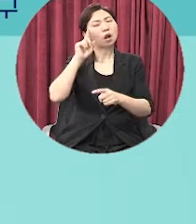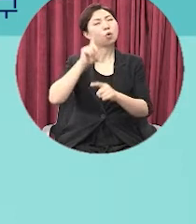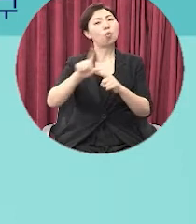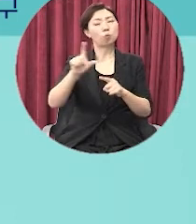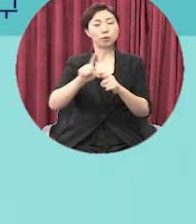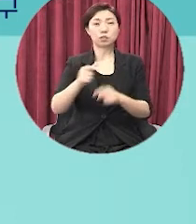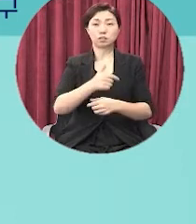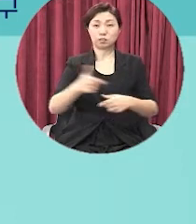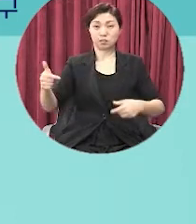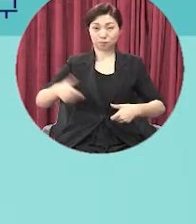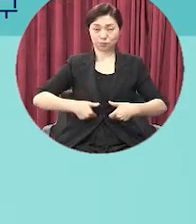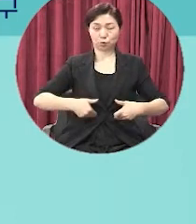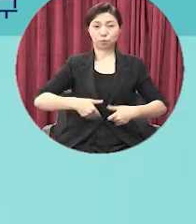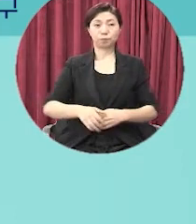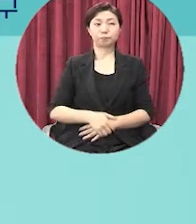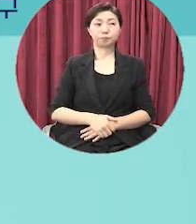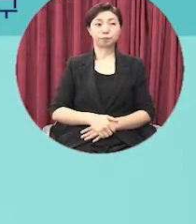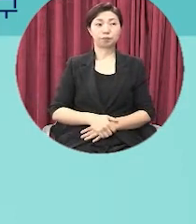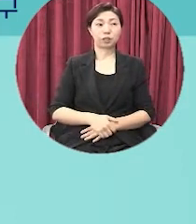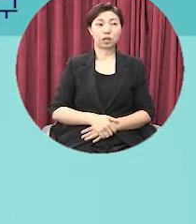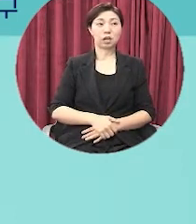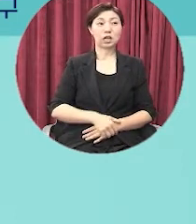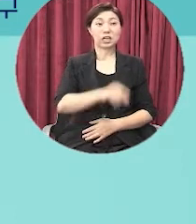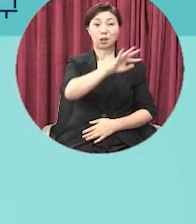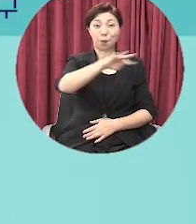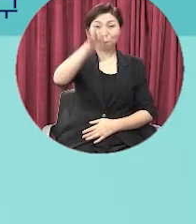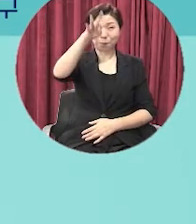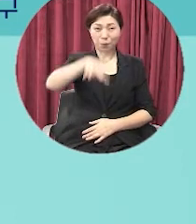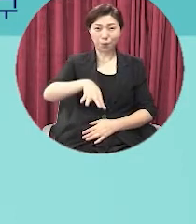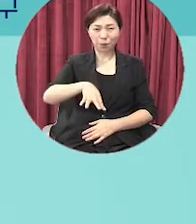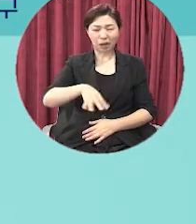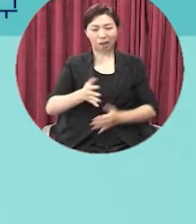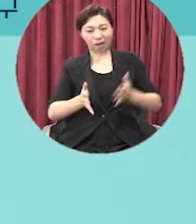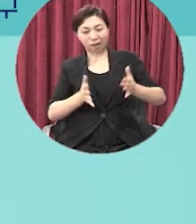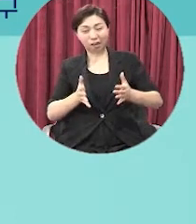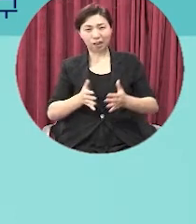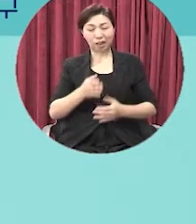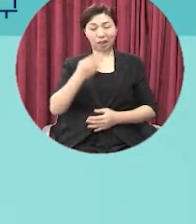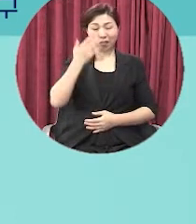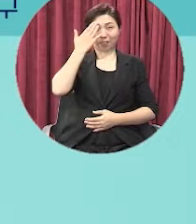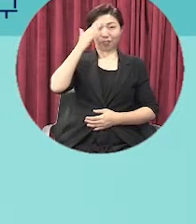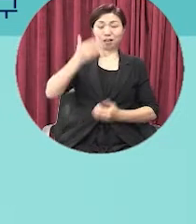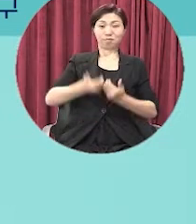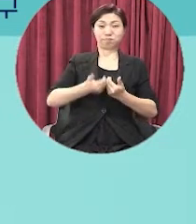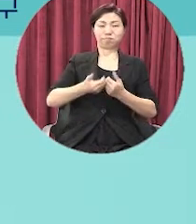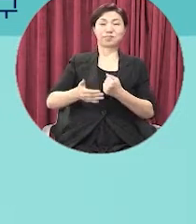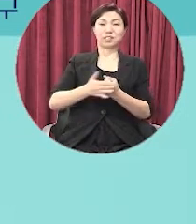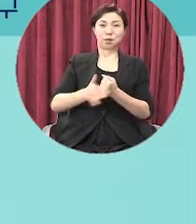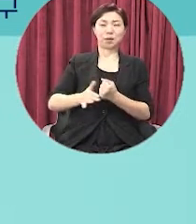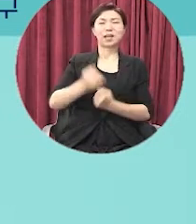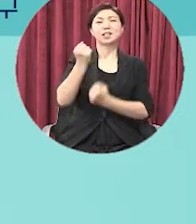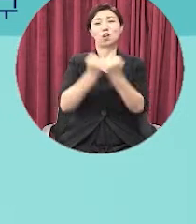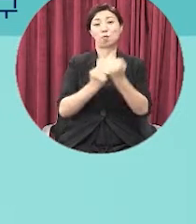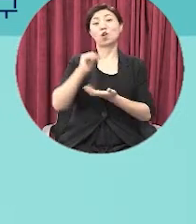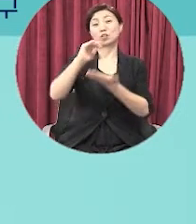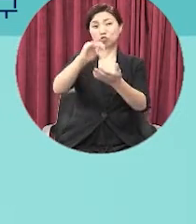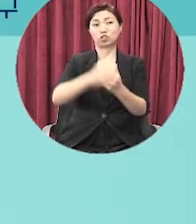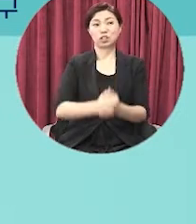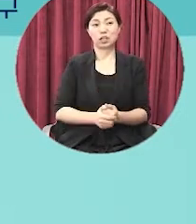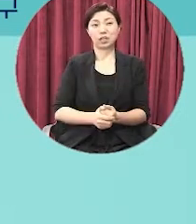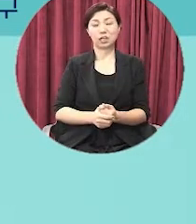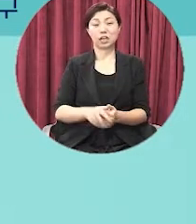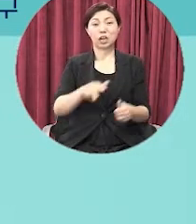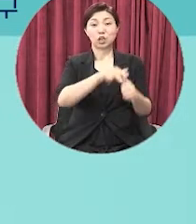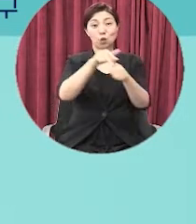어 지대 프로의 익숙하지 않으실 테니까 아주 간략하게 말씀을 드리는 시그널을 모든 어 운영이 저장하고 커리 하는